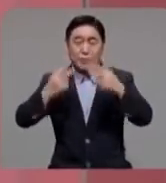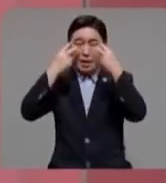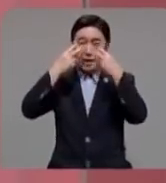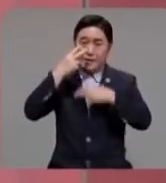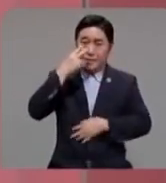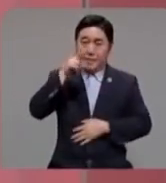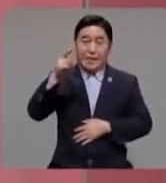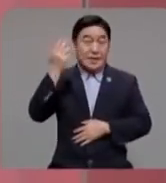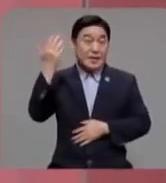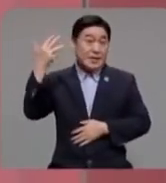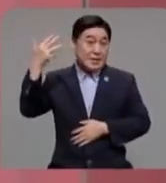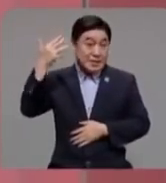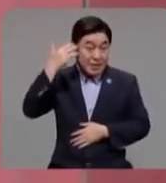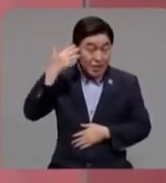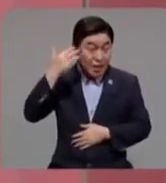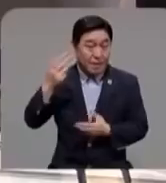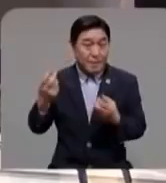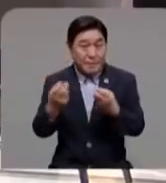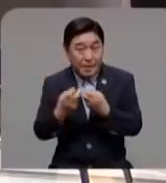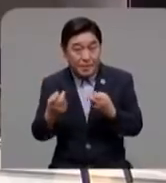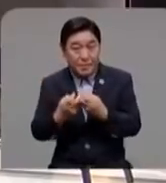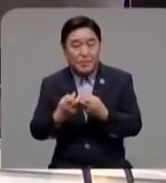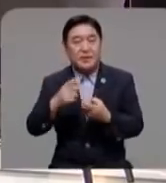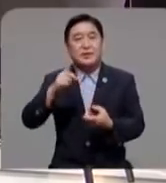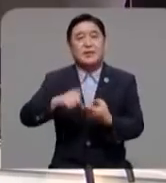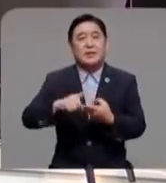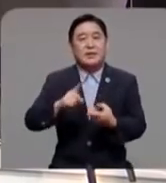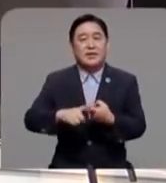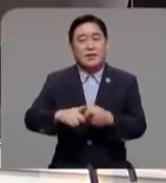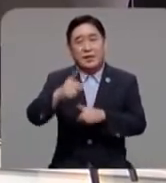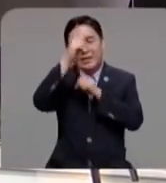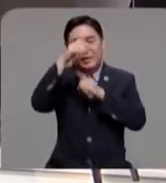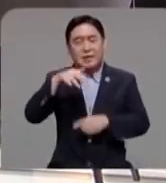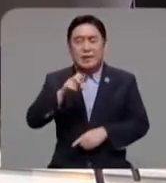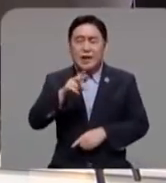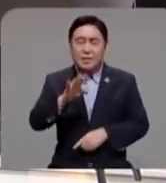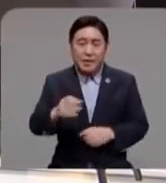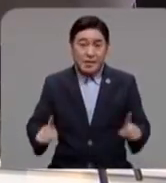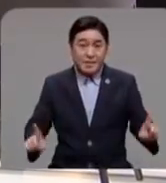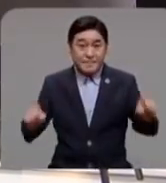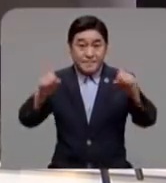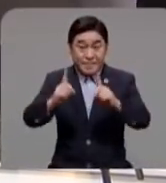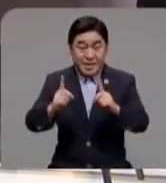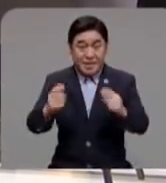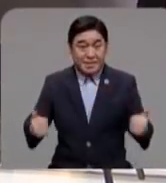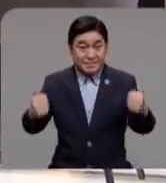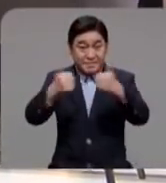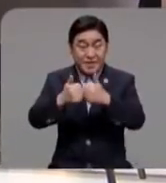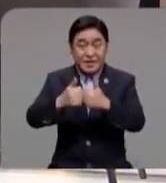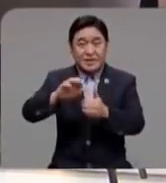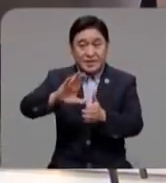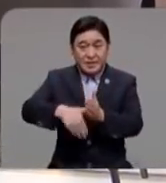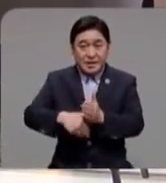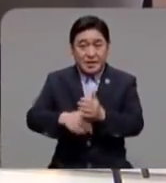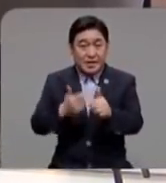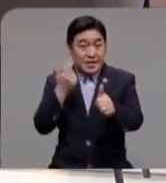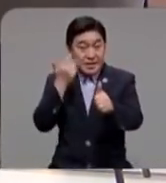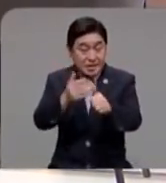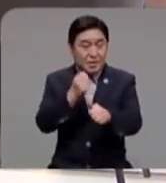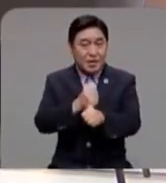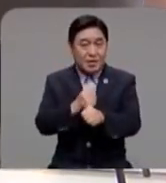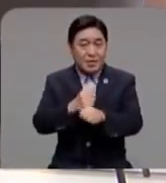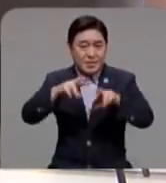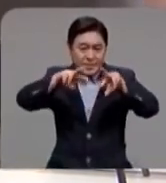바라보는 기본 철학과 수법에 대해서 저는 이재명과 1대1로 붙었을 때 결국 이재명을 질문을